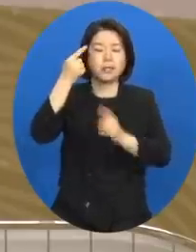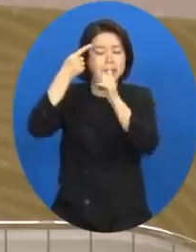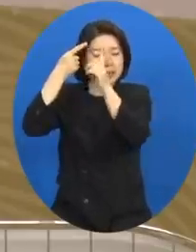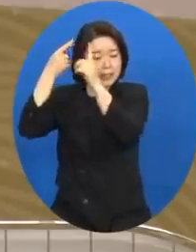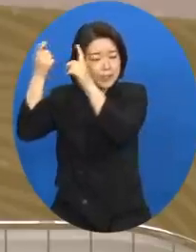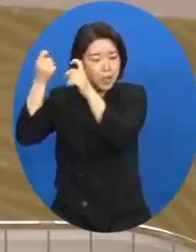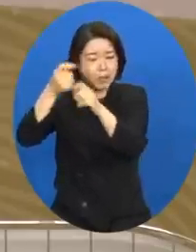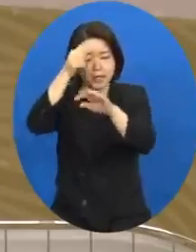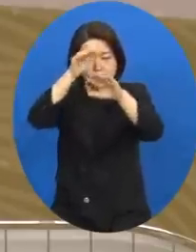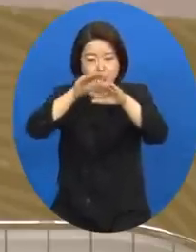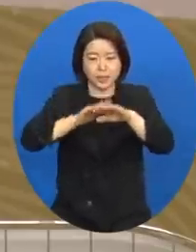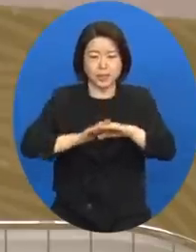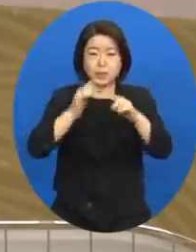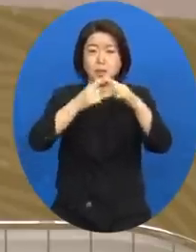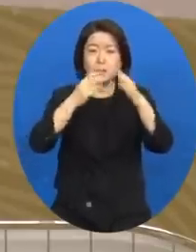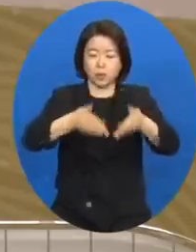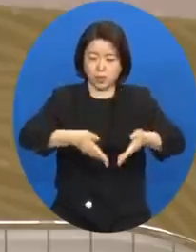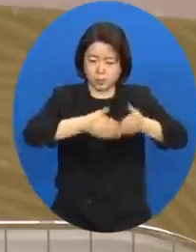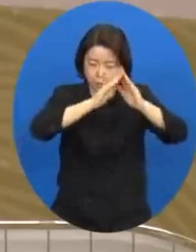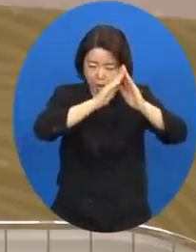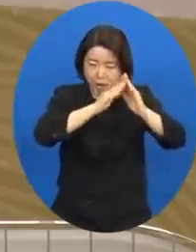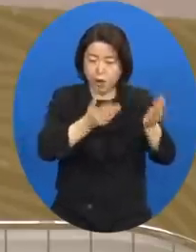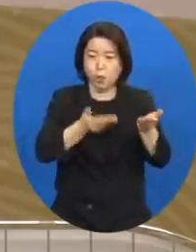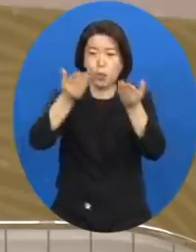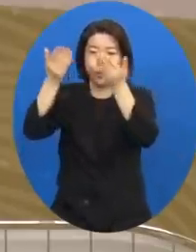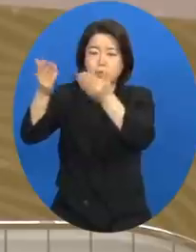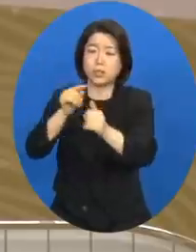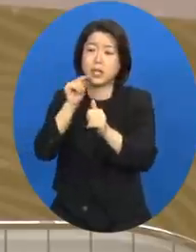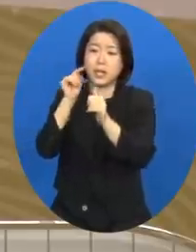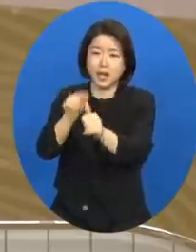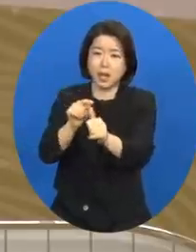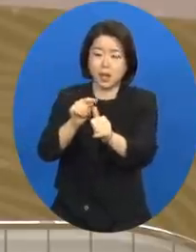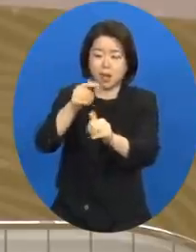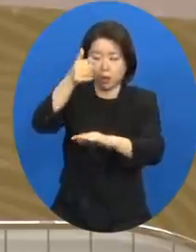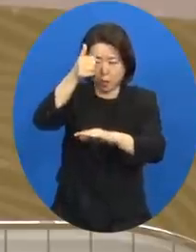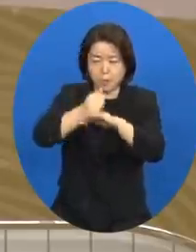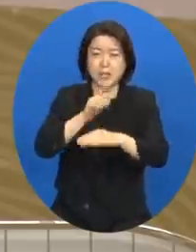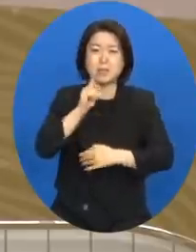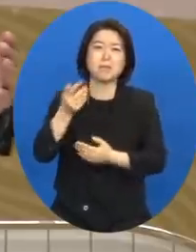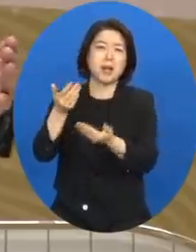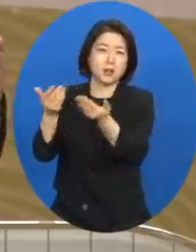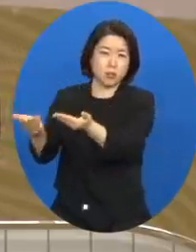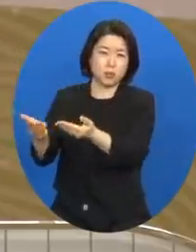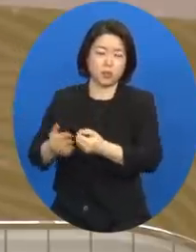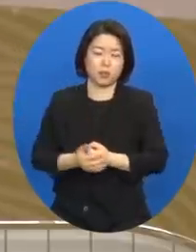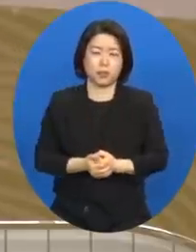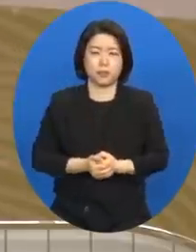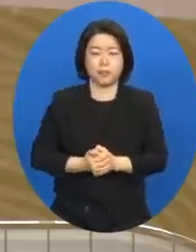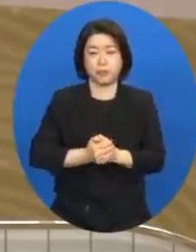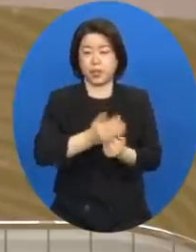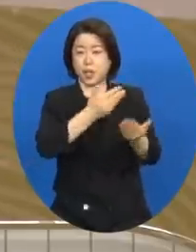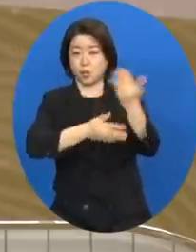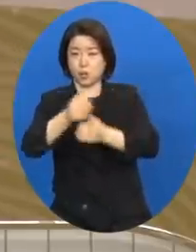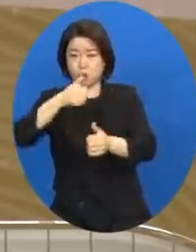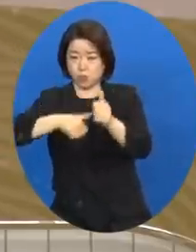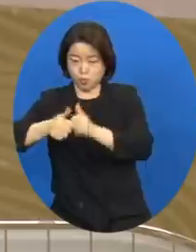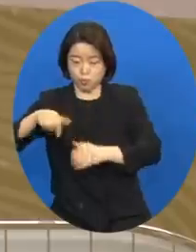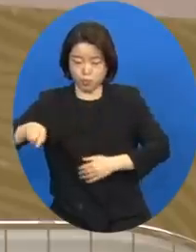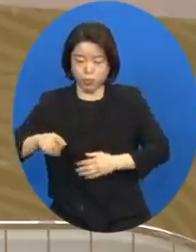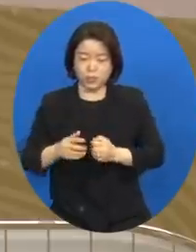하나 건축해서 봉헌하라, 그런 유언을 합니다. 그래서 그 후손들이 그 하인즈와